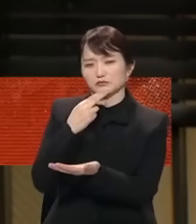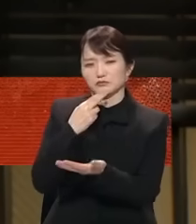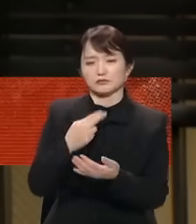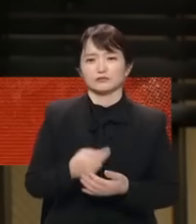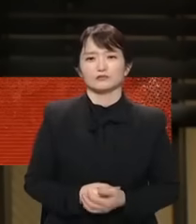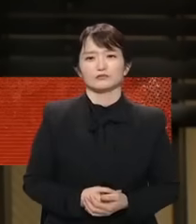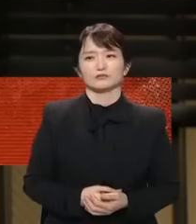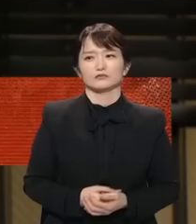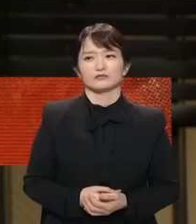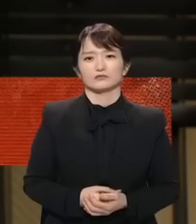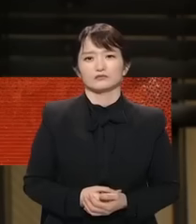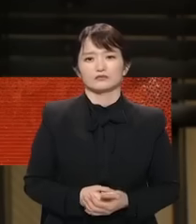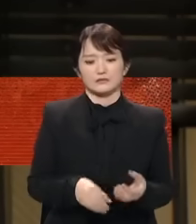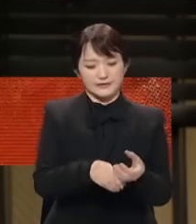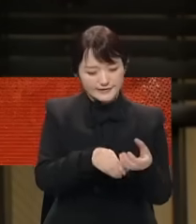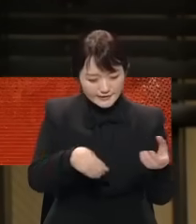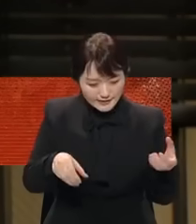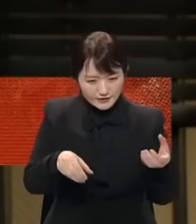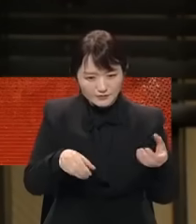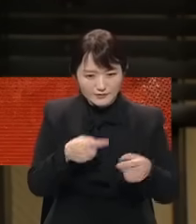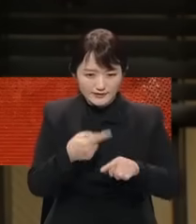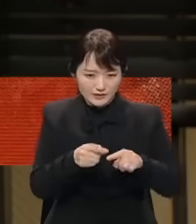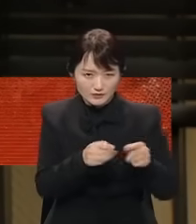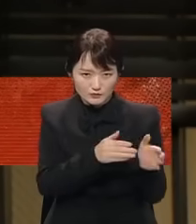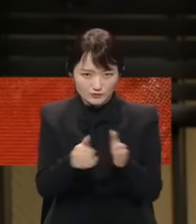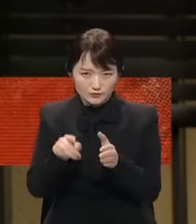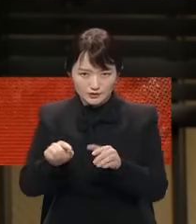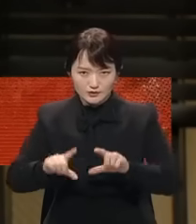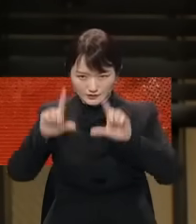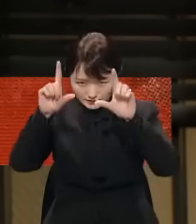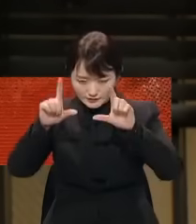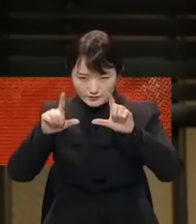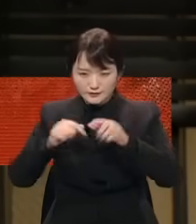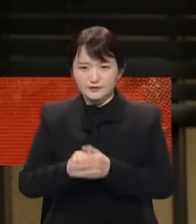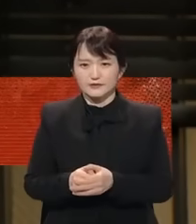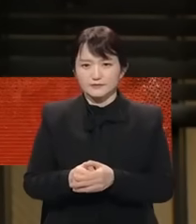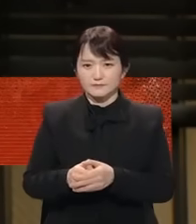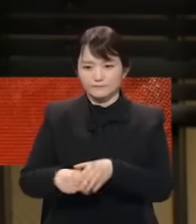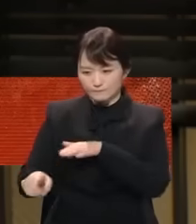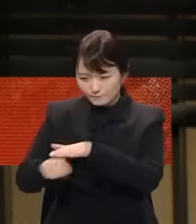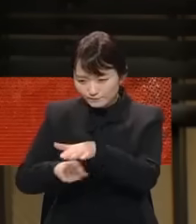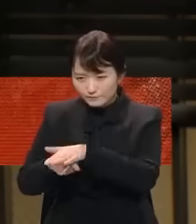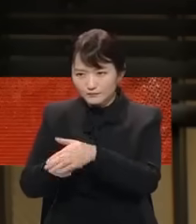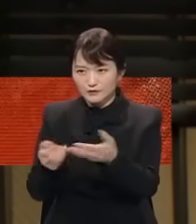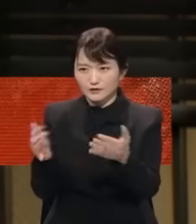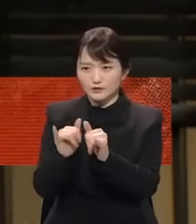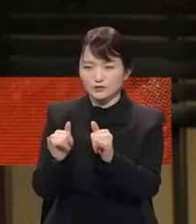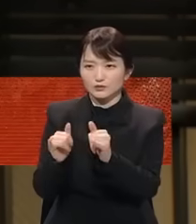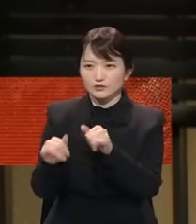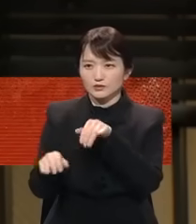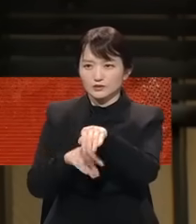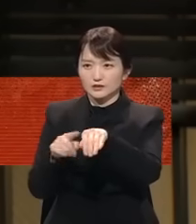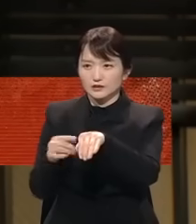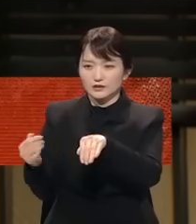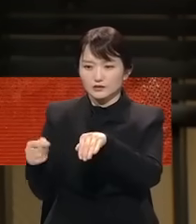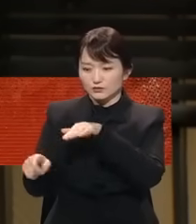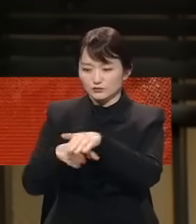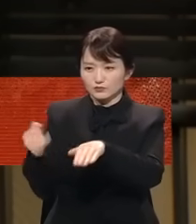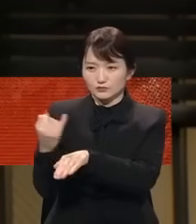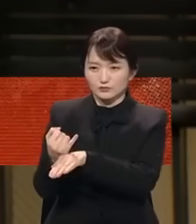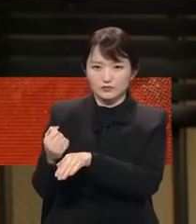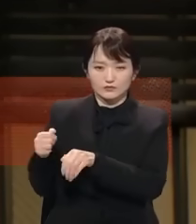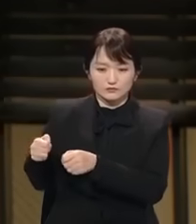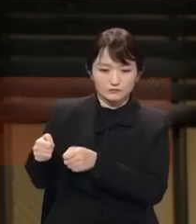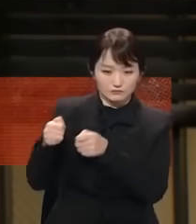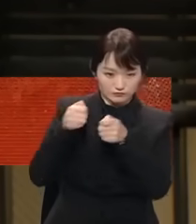흉기라는 케이블 타 미리 준비를 해서 그날 바로 검제를 저지른 다음에 그다음에이 직원의 차를 훔쳤다고 일부러 이동을 합니다 한 700m 간